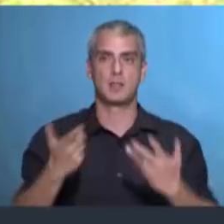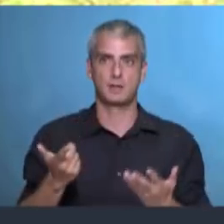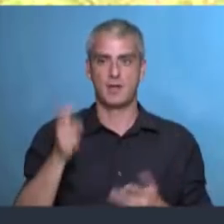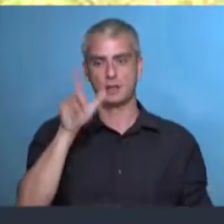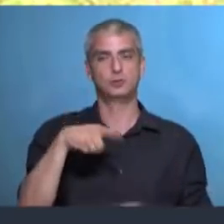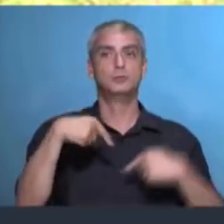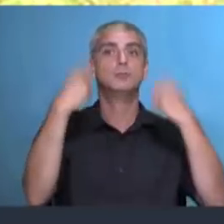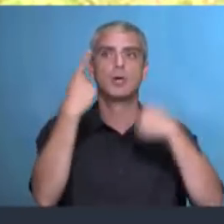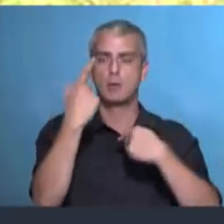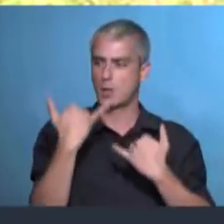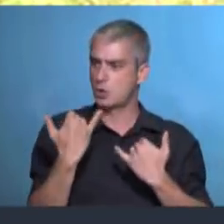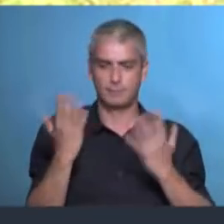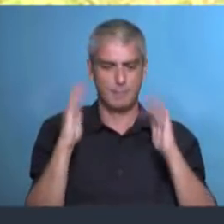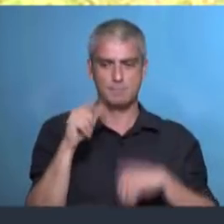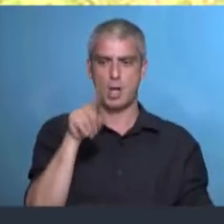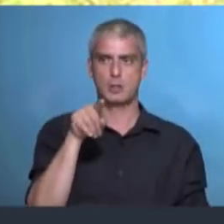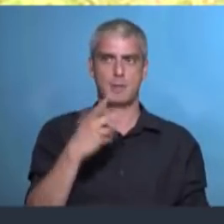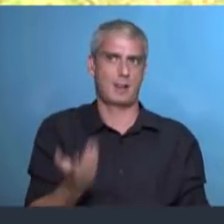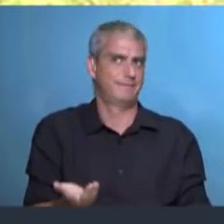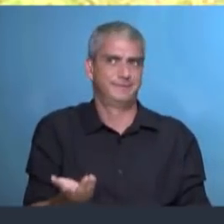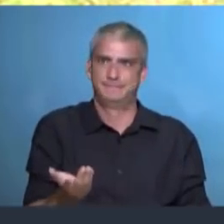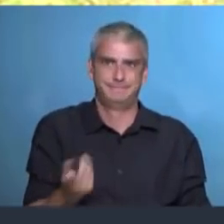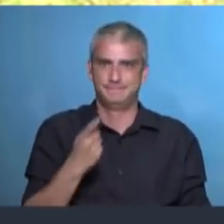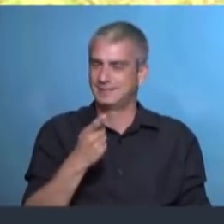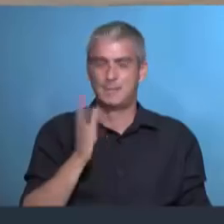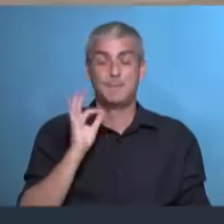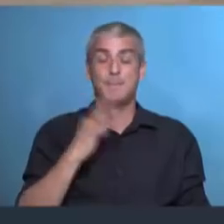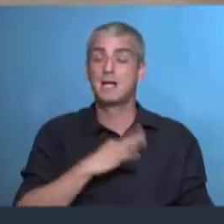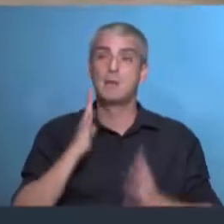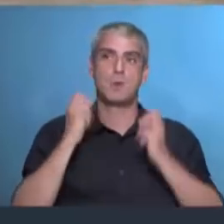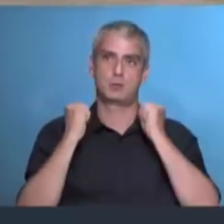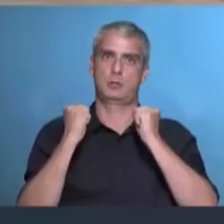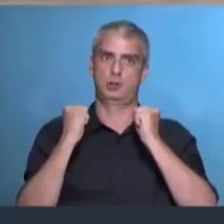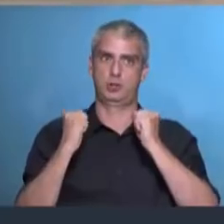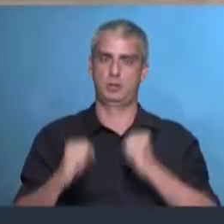נופשים ביום, והיום יש פחות מ-1,000. זאת בהחלט מכה גדולה מאוד.